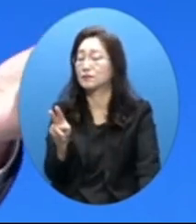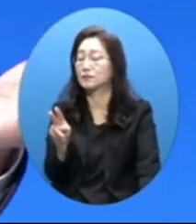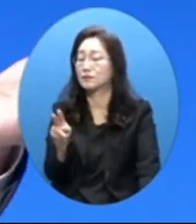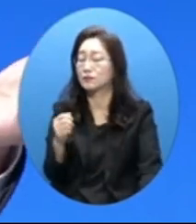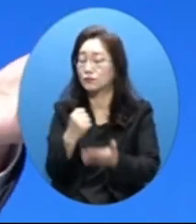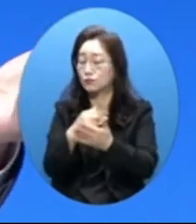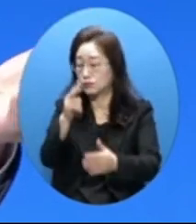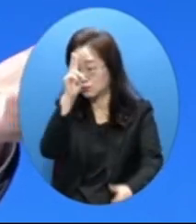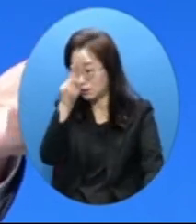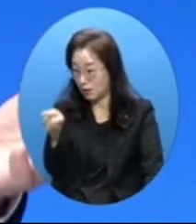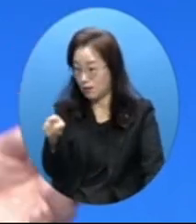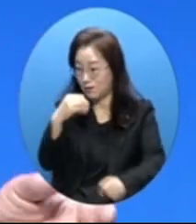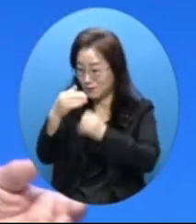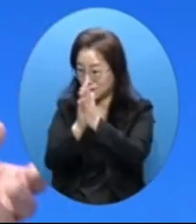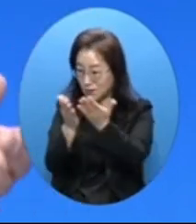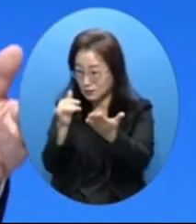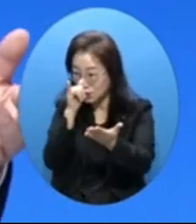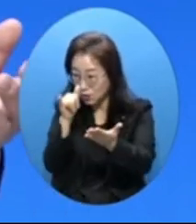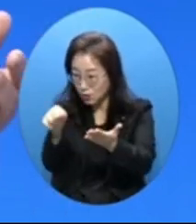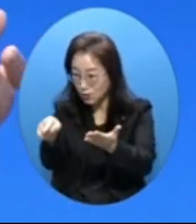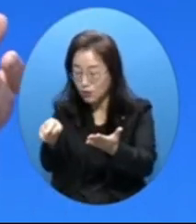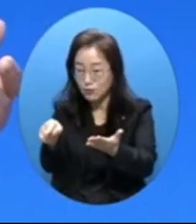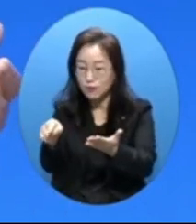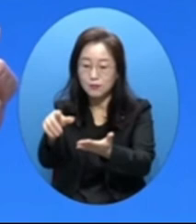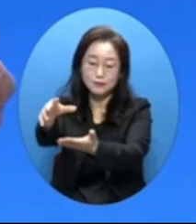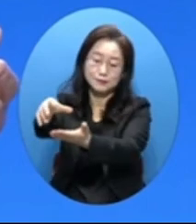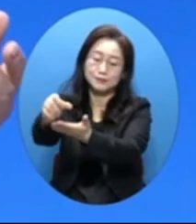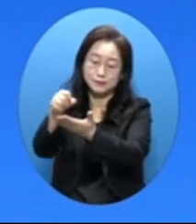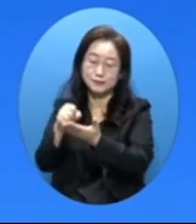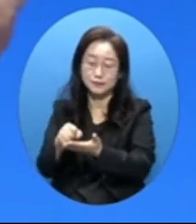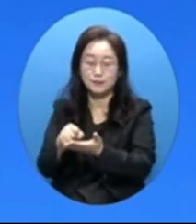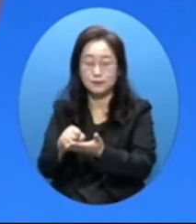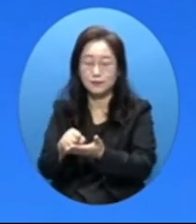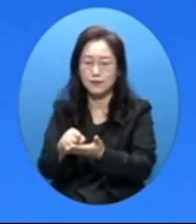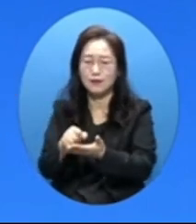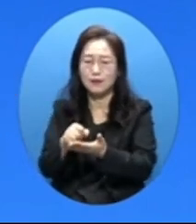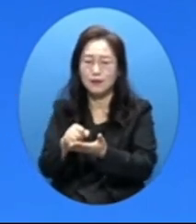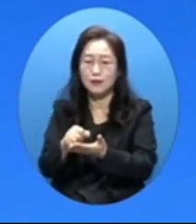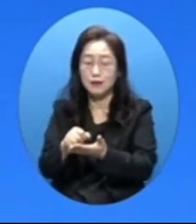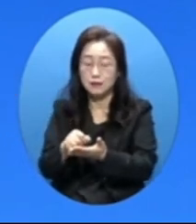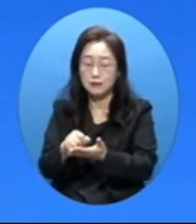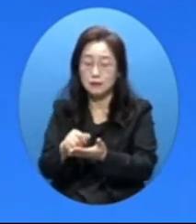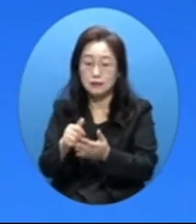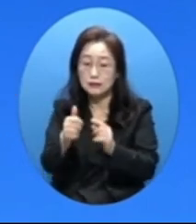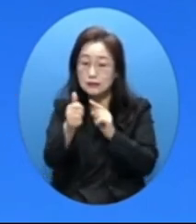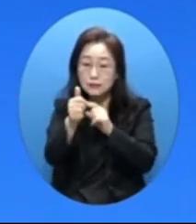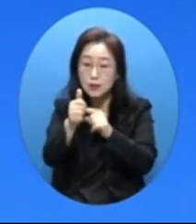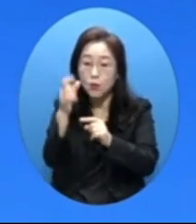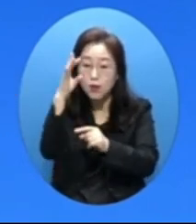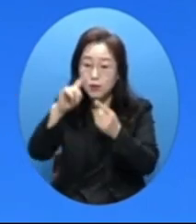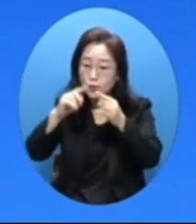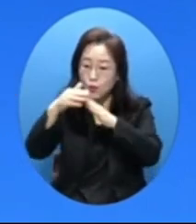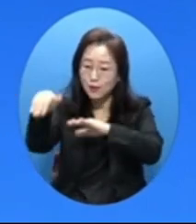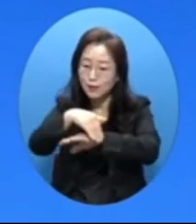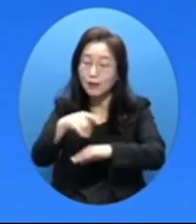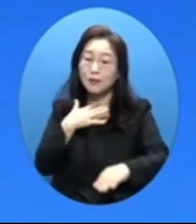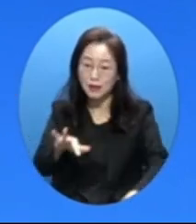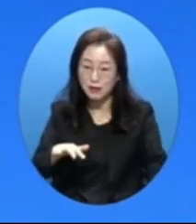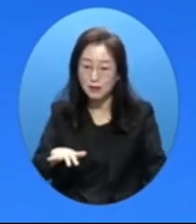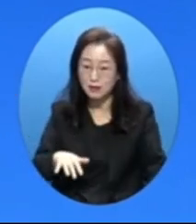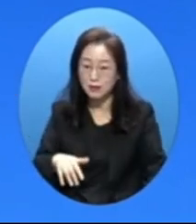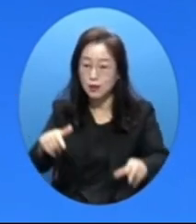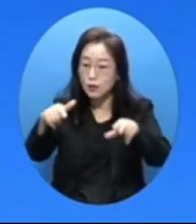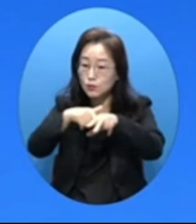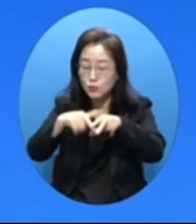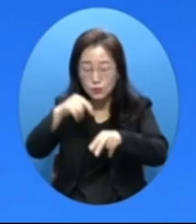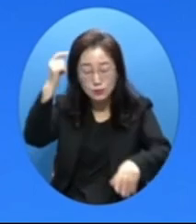신약성경에 놓이는 것이 보였습니다 그래서 신앙성에 한 번도 그런 교회 다녀본 적이 없고 종교에